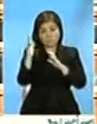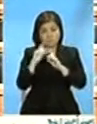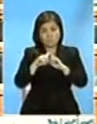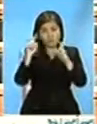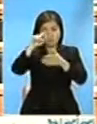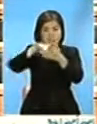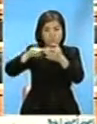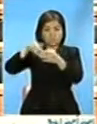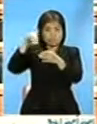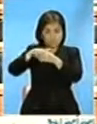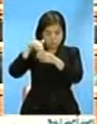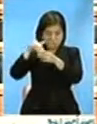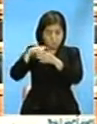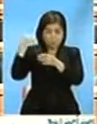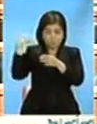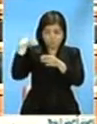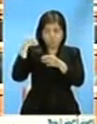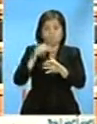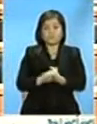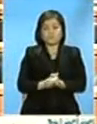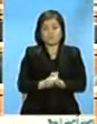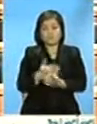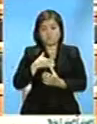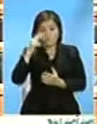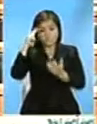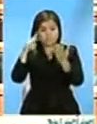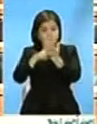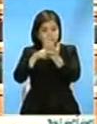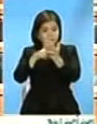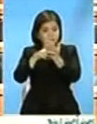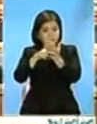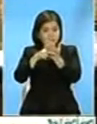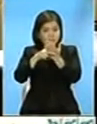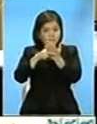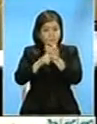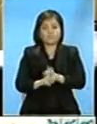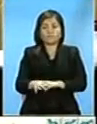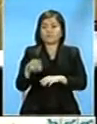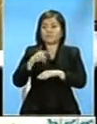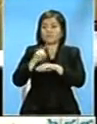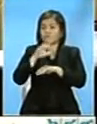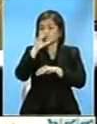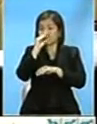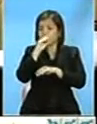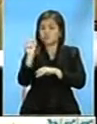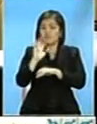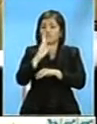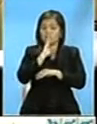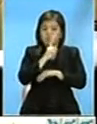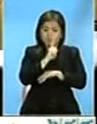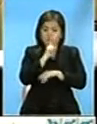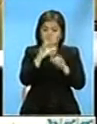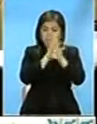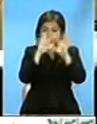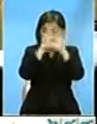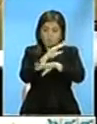การเลือกตั้งนั้นท่านประธานครับ ท่านฮะจะไปกล่าวอย่างนั้นเดี๋ยวจะกลายเป็นใส่ร้ายผมว่